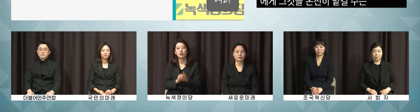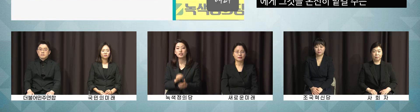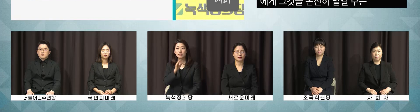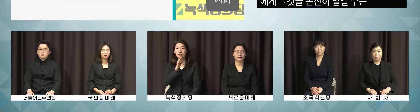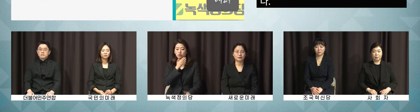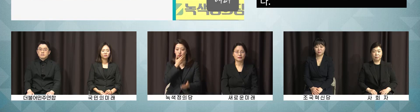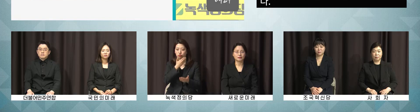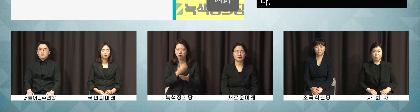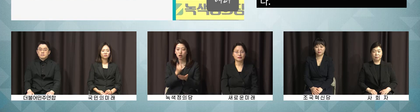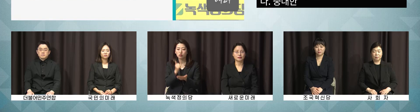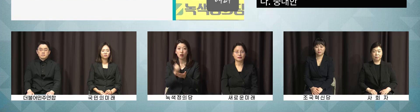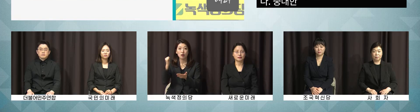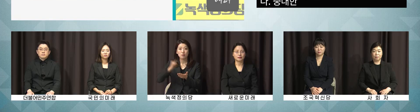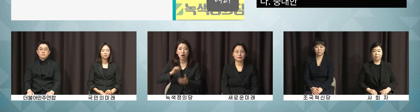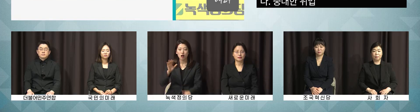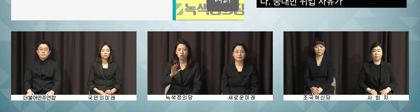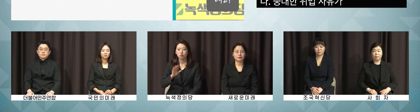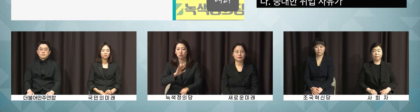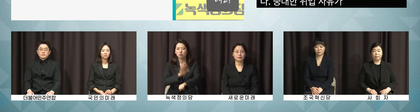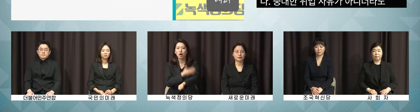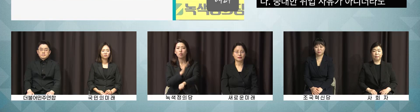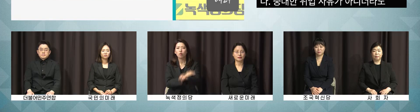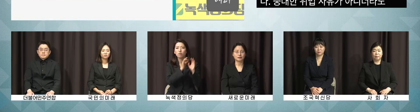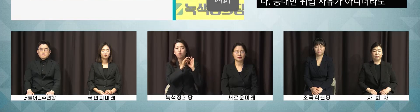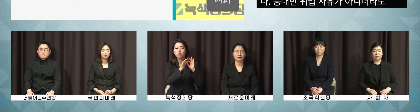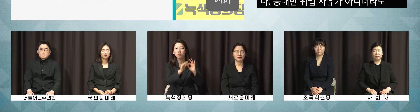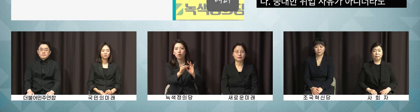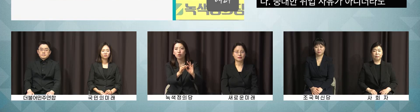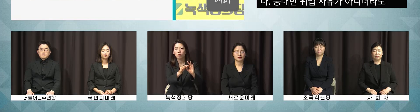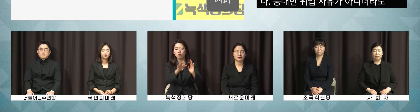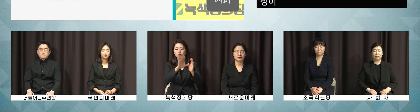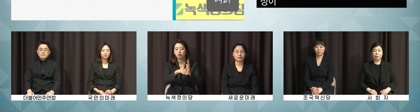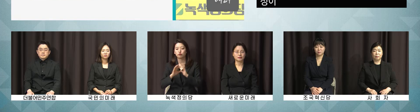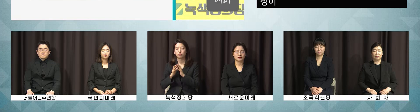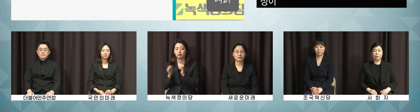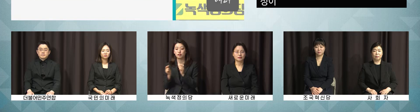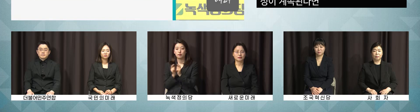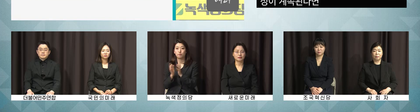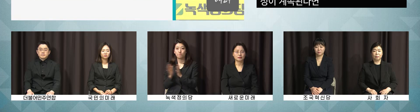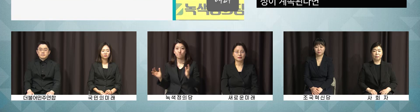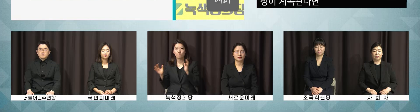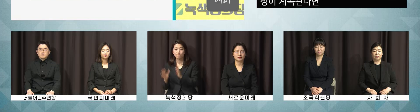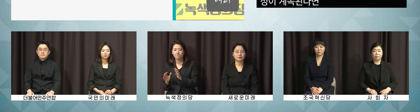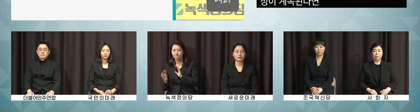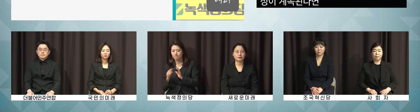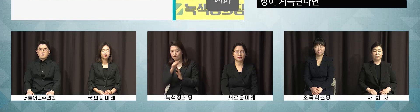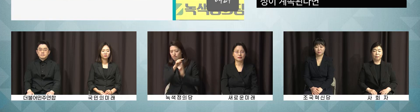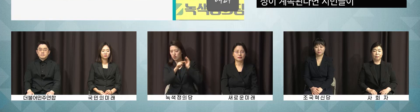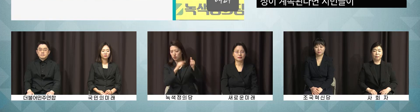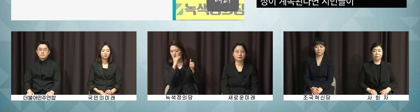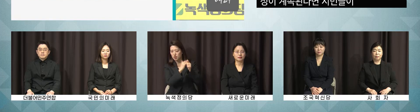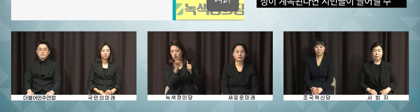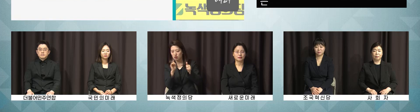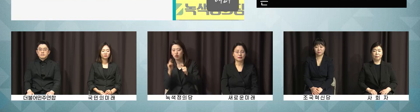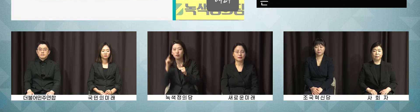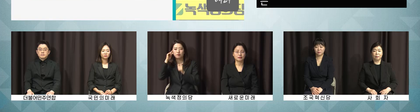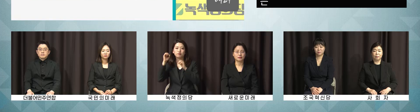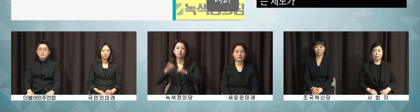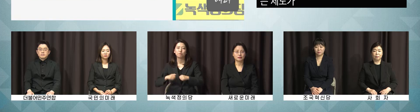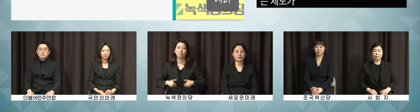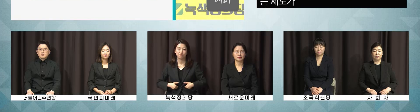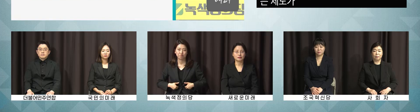사유가 아니더라도 실정이 계속된다면 시민들이 끌어낼 수 있는 제도가 필요합니다. 대통령 국민